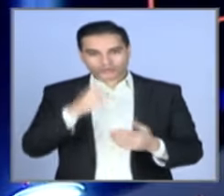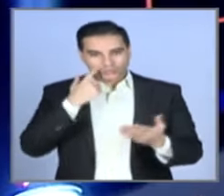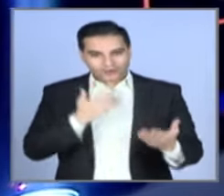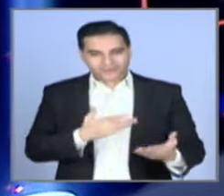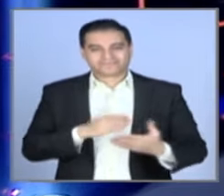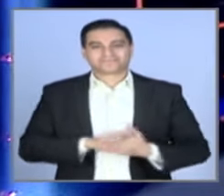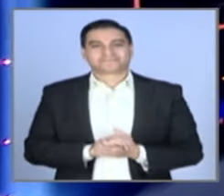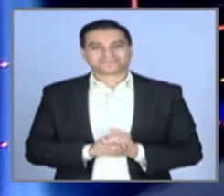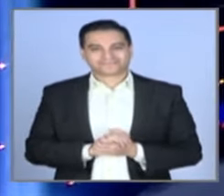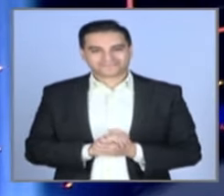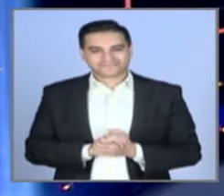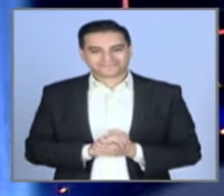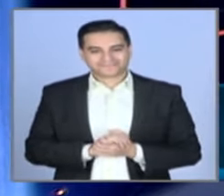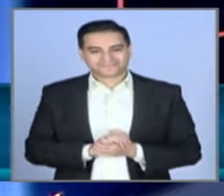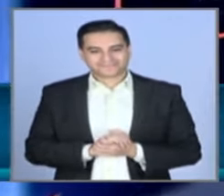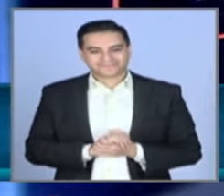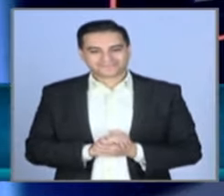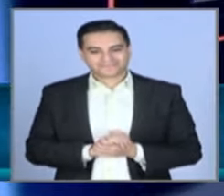هو: